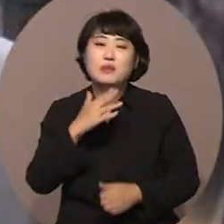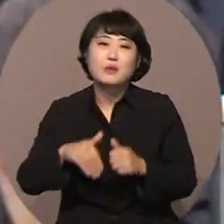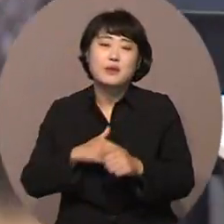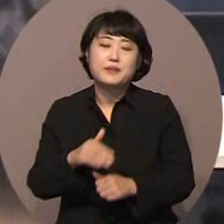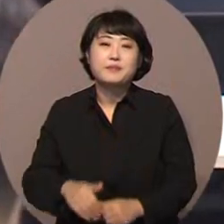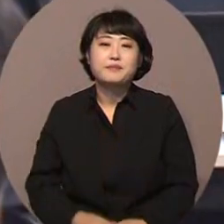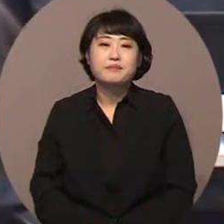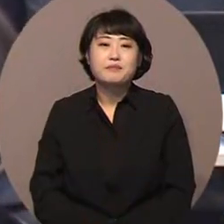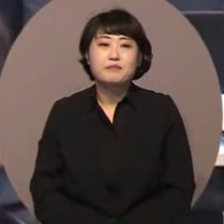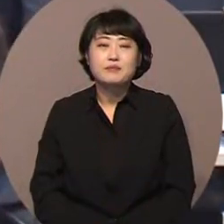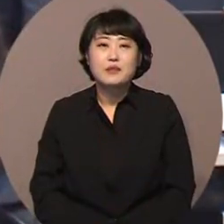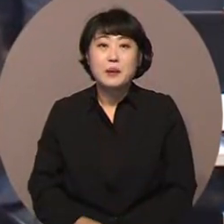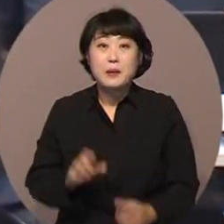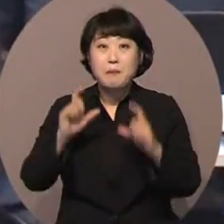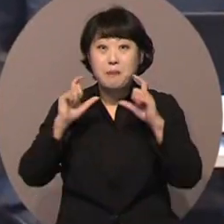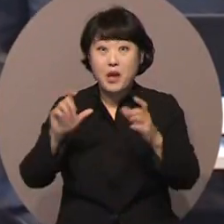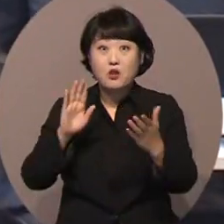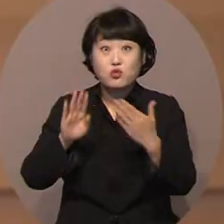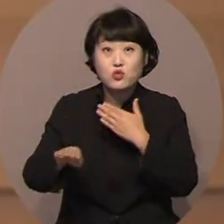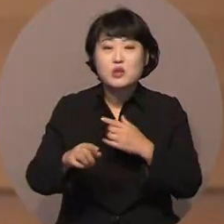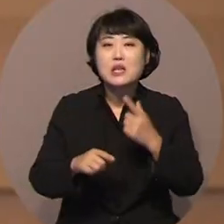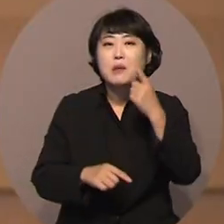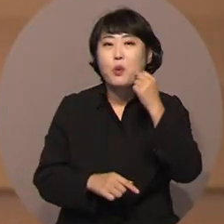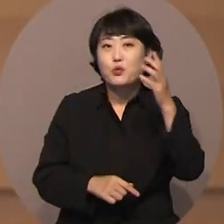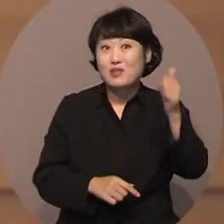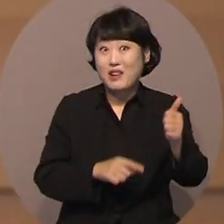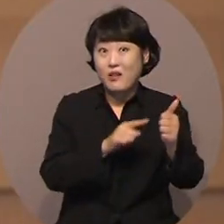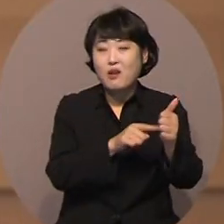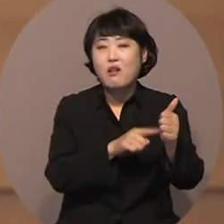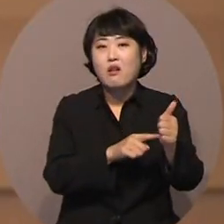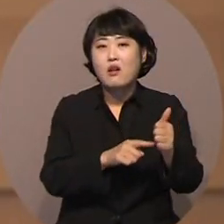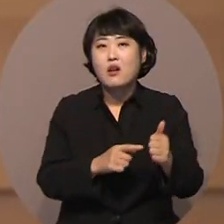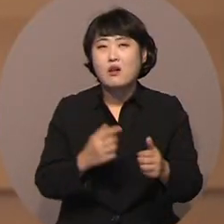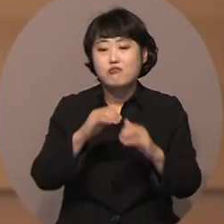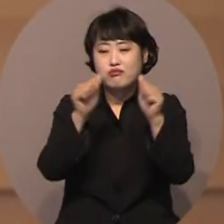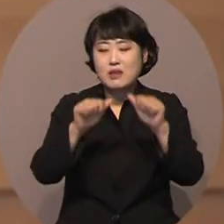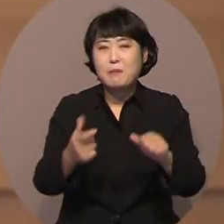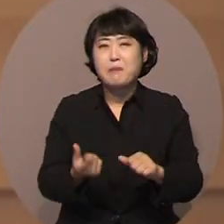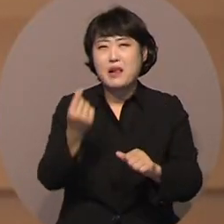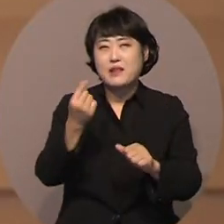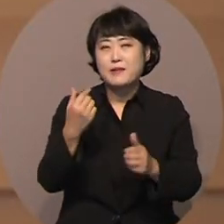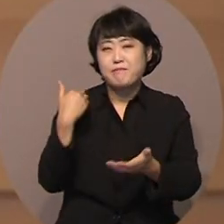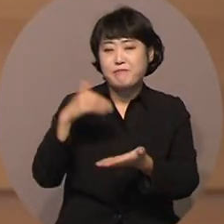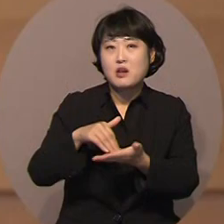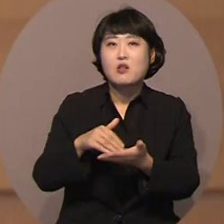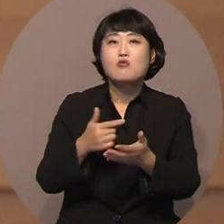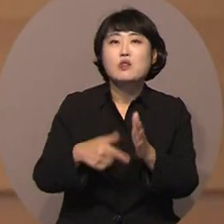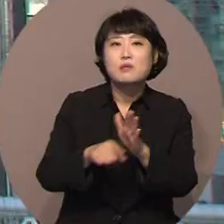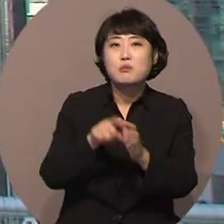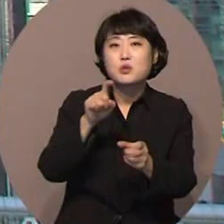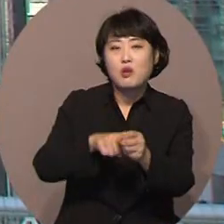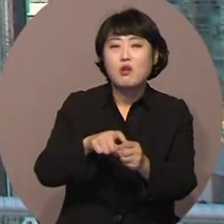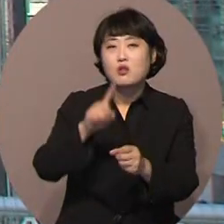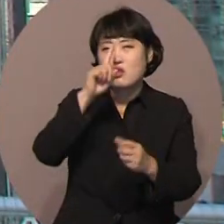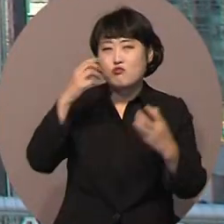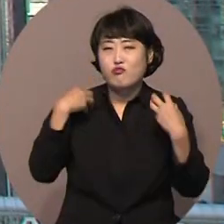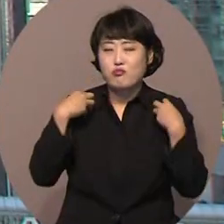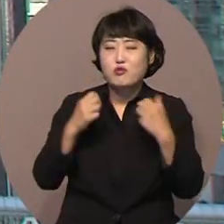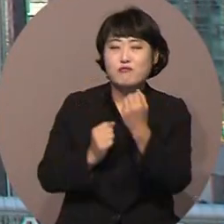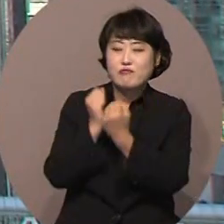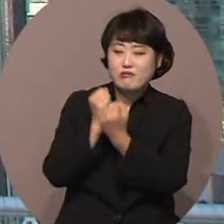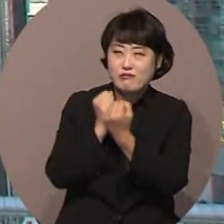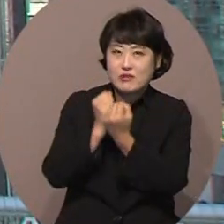직후 무라이 히데키 일본 관방부장관은 불상의 조속한 반환을 위해 한국 정부를 설득하겠다고 밝혔고 우리